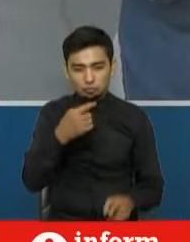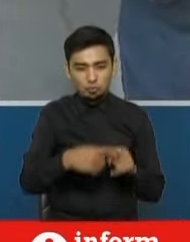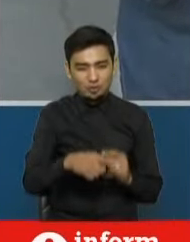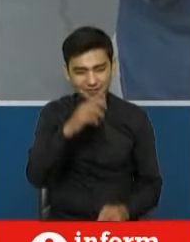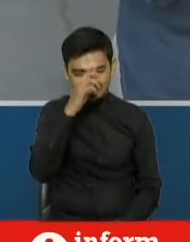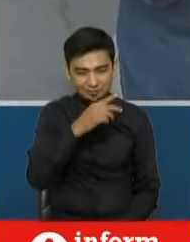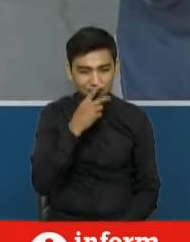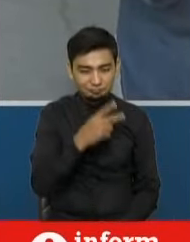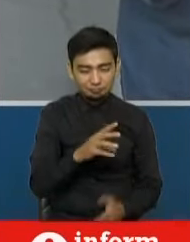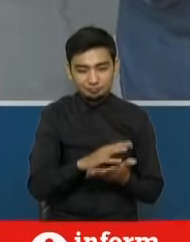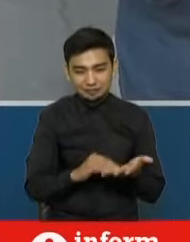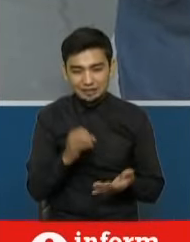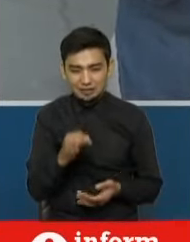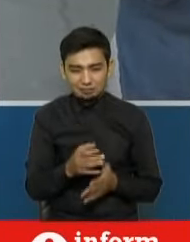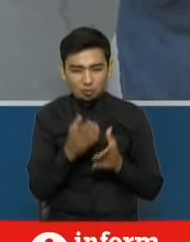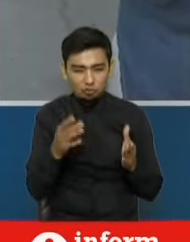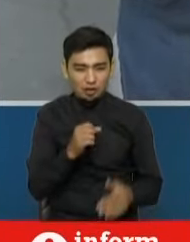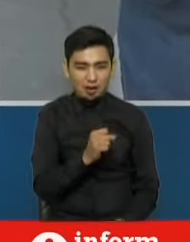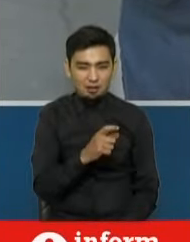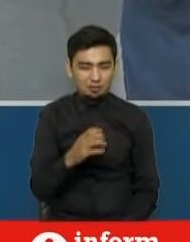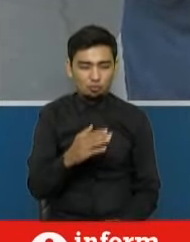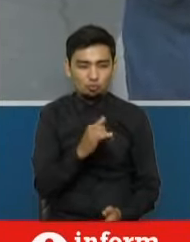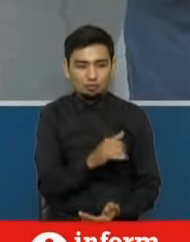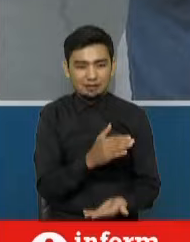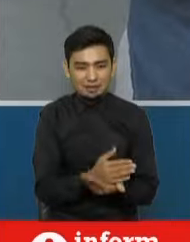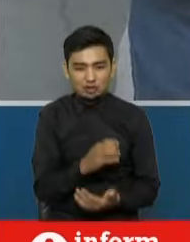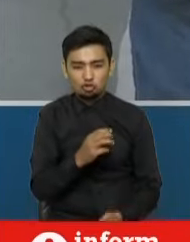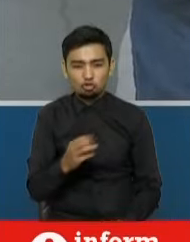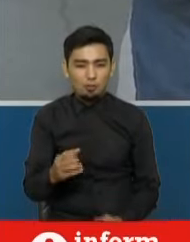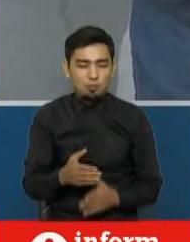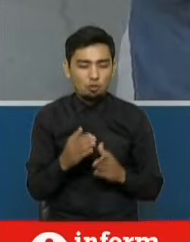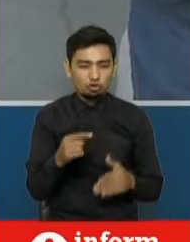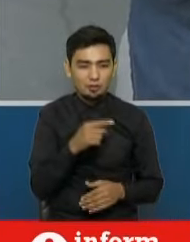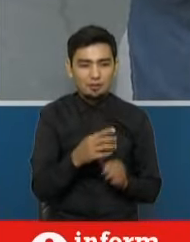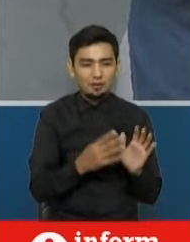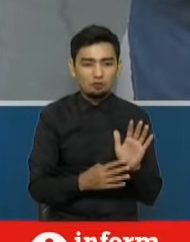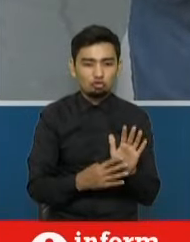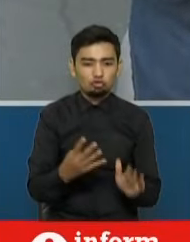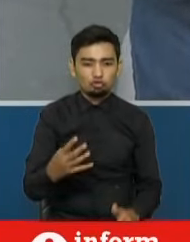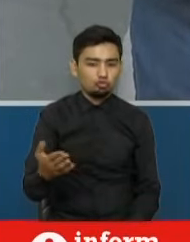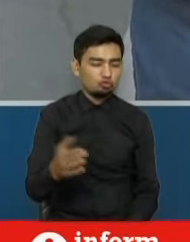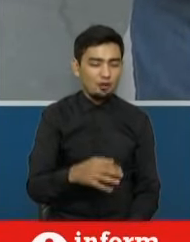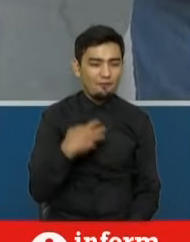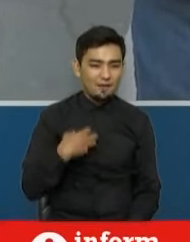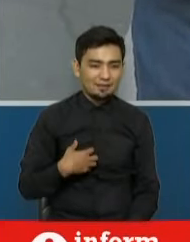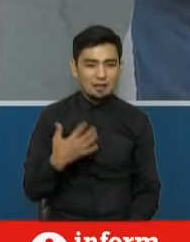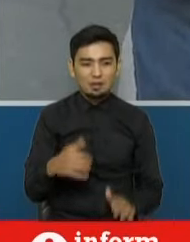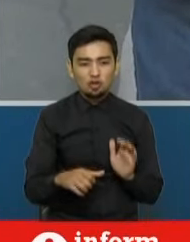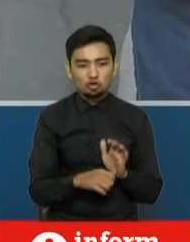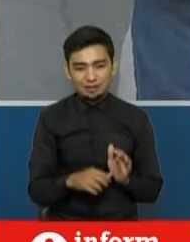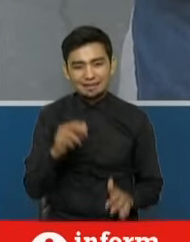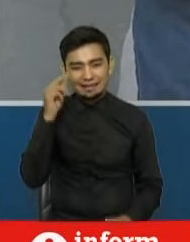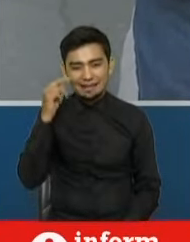сегодня наибольшее количество действующих атомных реакторов насчитывается в США. Там их 94, во Франции 56,